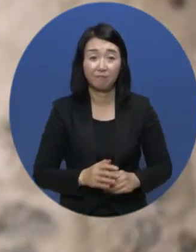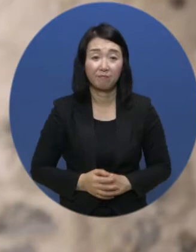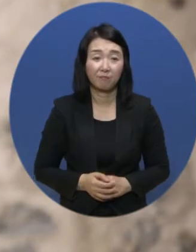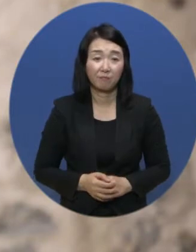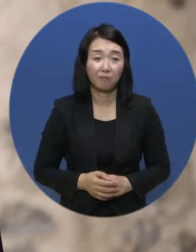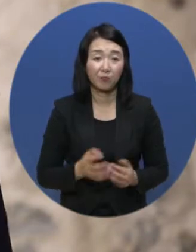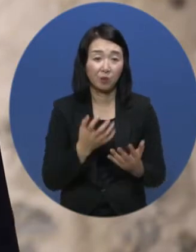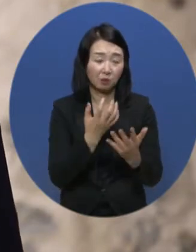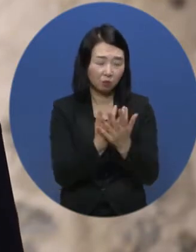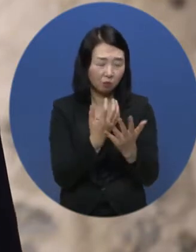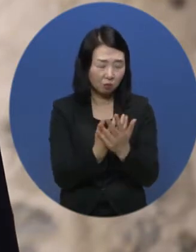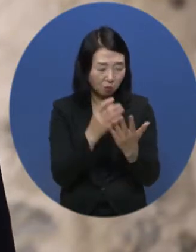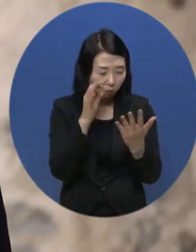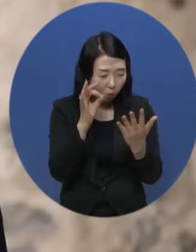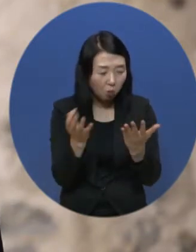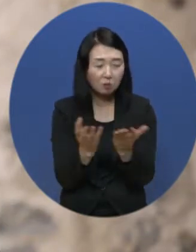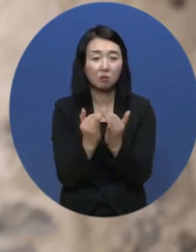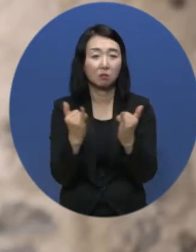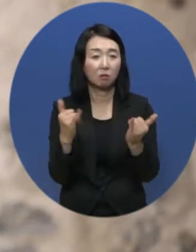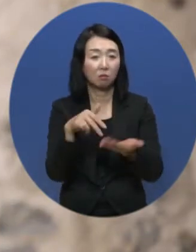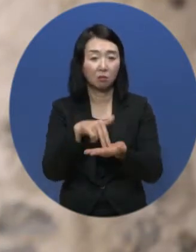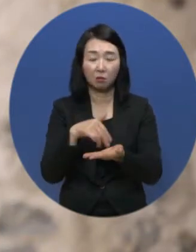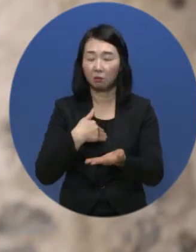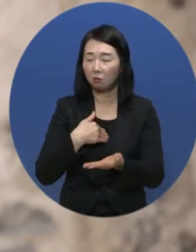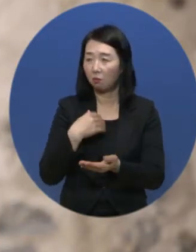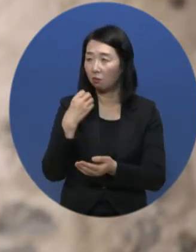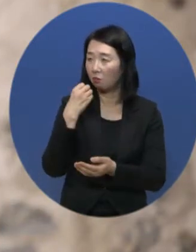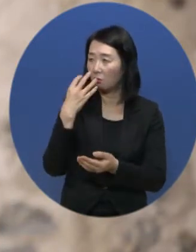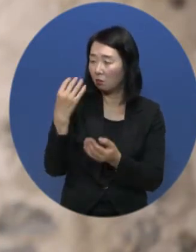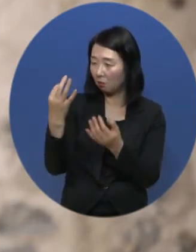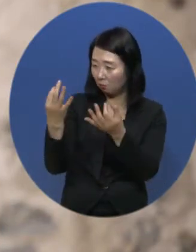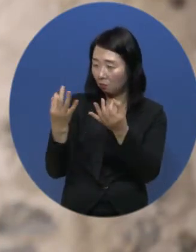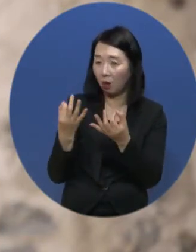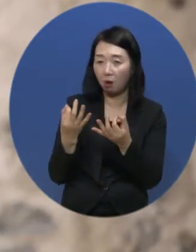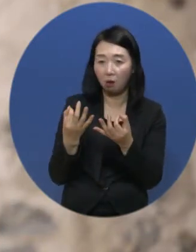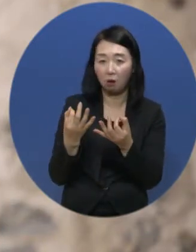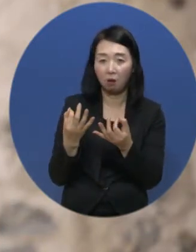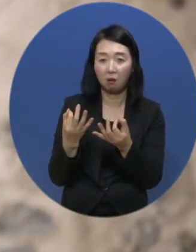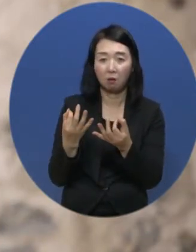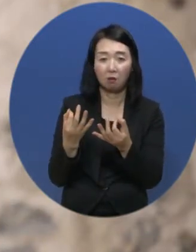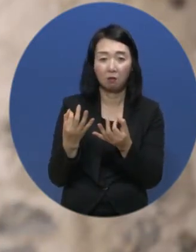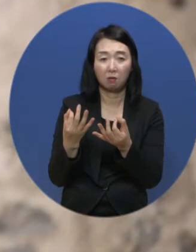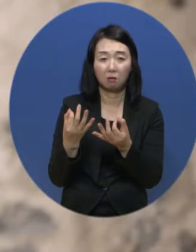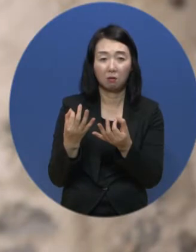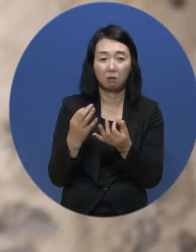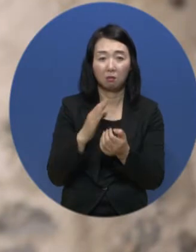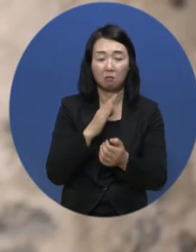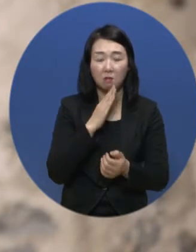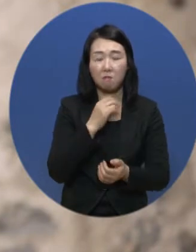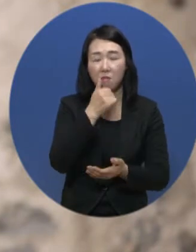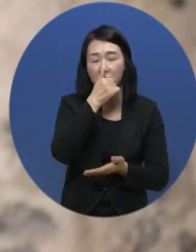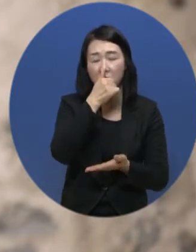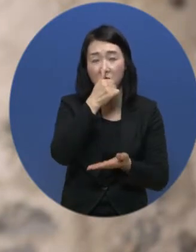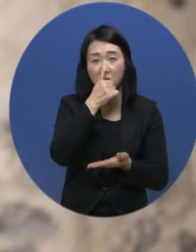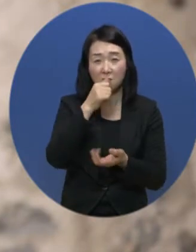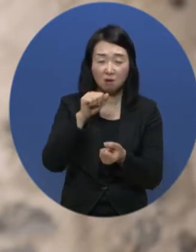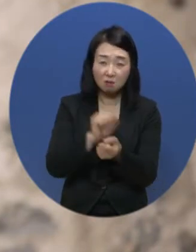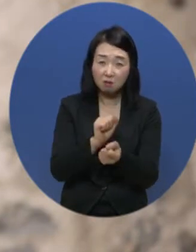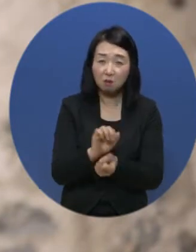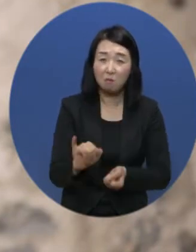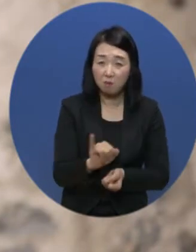서류를 받아든 직원은 저를 이상한 눈빛으로 쳐다봤습니다. 마치 전염병